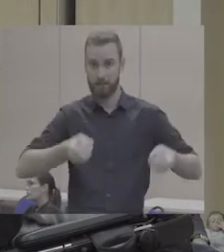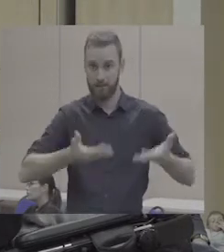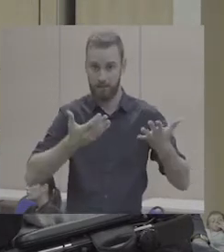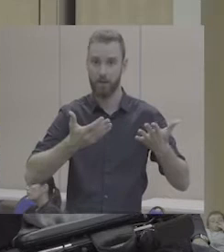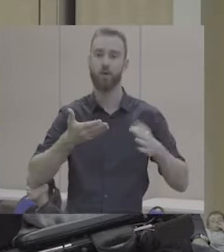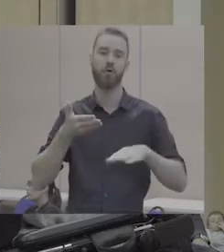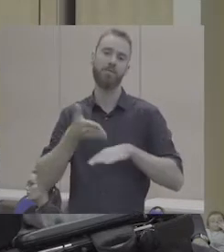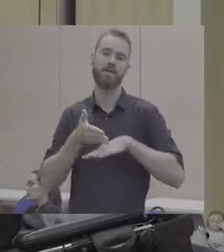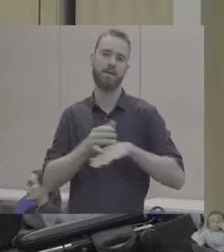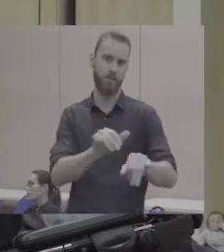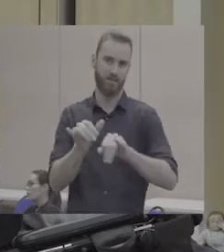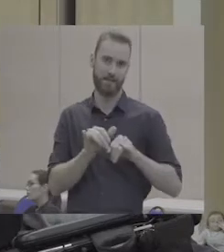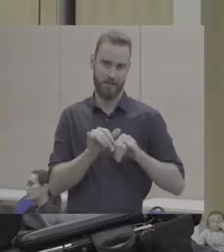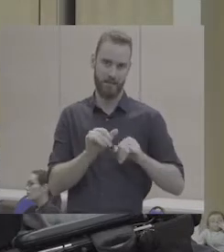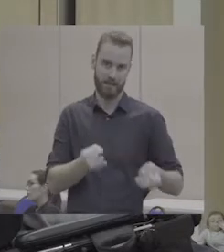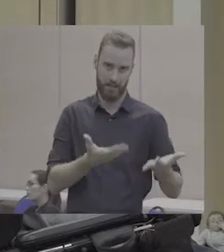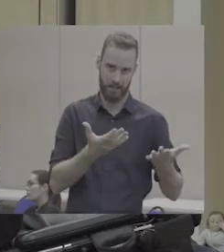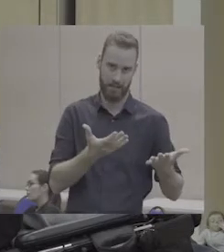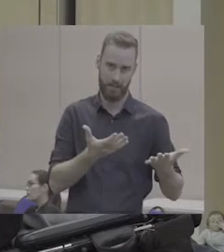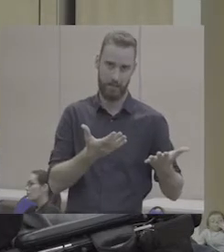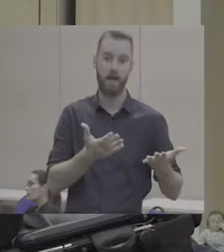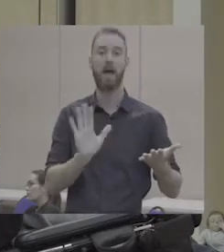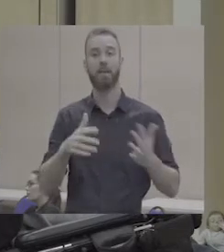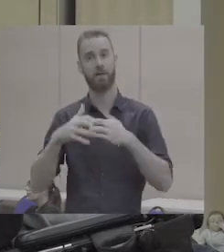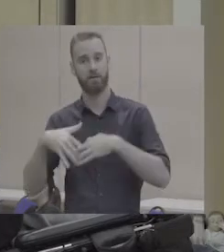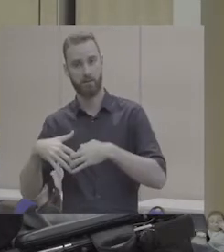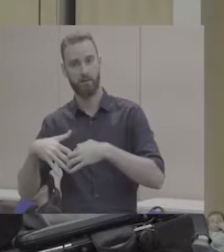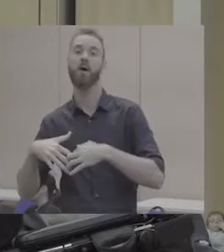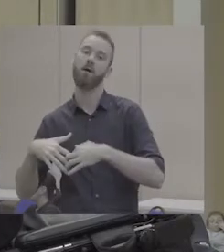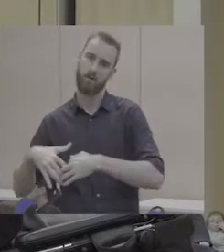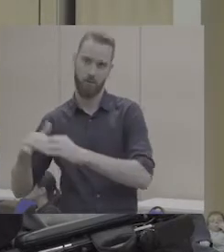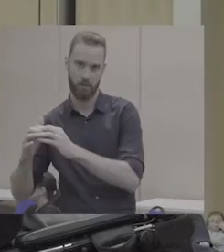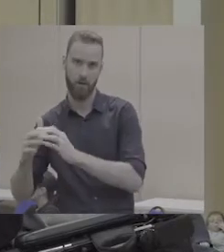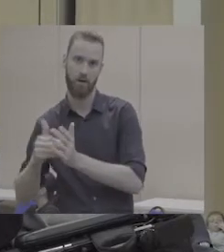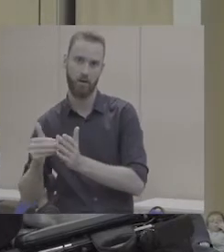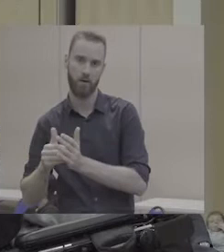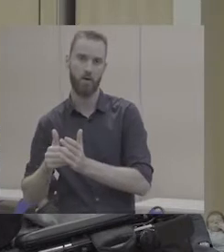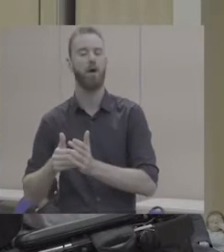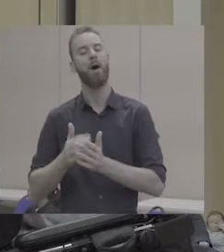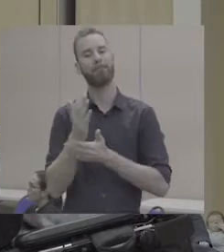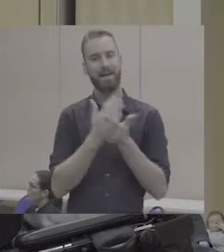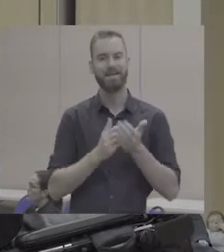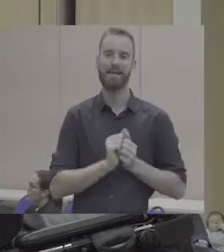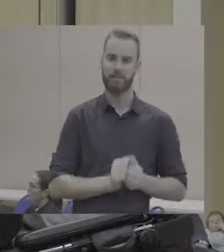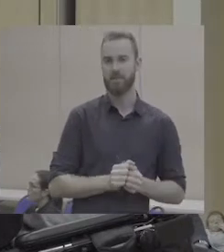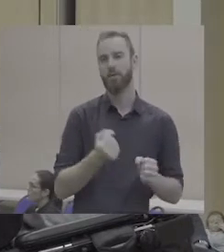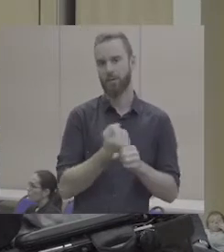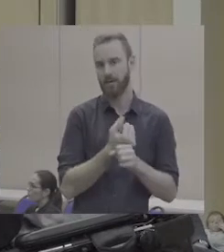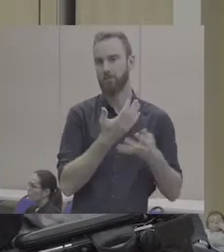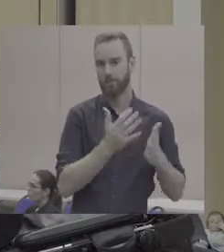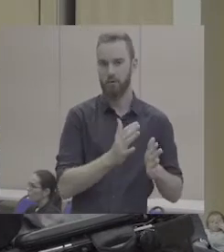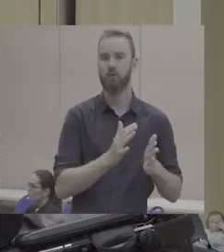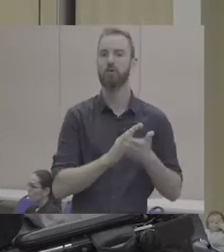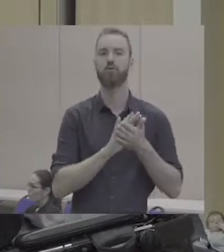universellement accessible, et par la suite, on va venir démolir puis le refaire. On va au moins s'assurer d'avoir fait certaines adaptations